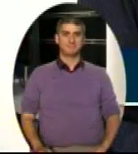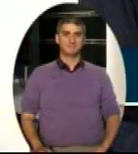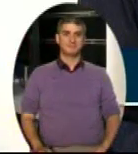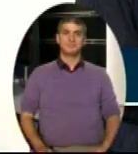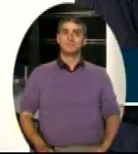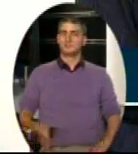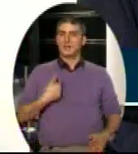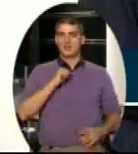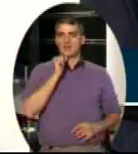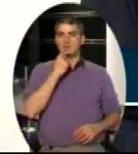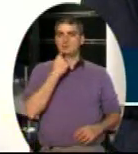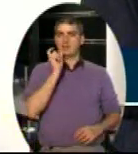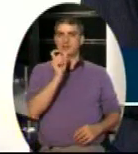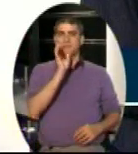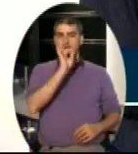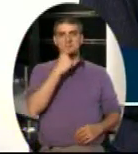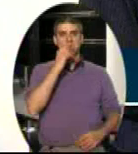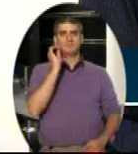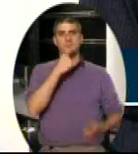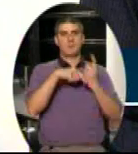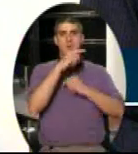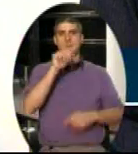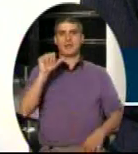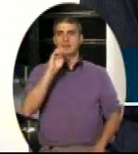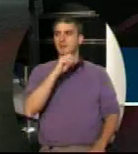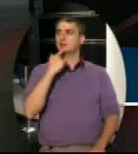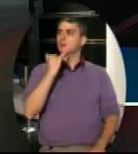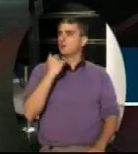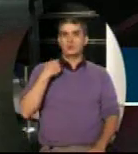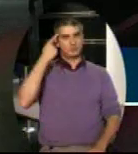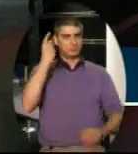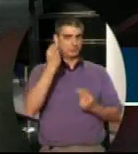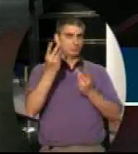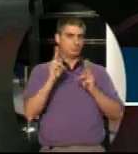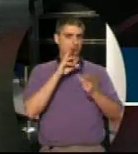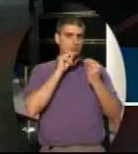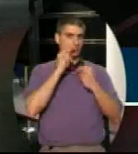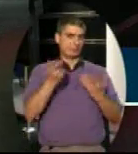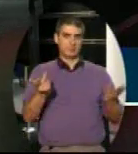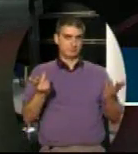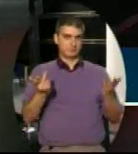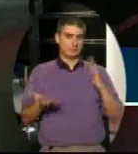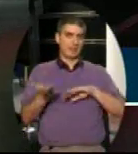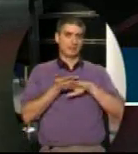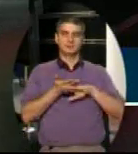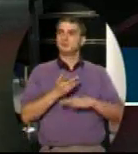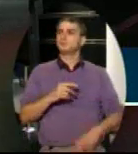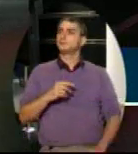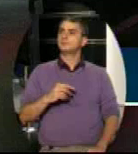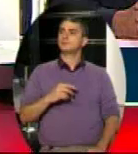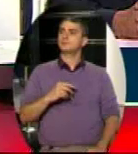למי לא? אני לא אכניס מילים לפיו של אראל מרגלית. טוב, בסדר. לא, חשבתי שזה משהו שאפשר לדבר עליו, להציף אותו. לא, תראי, בוא